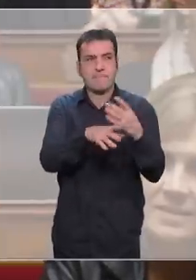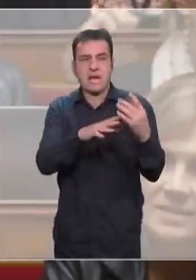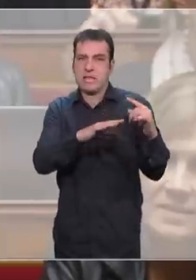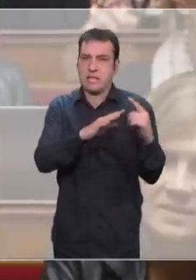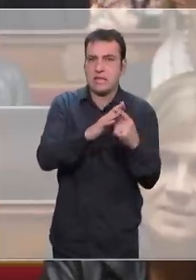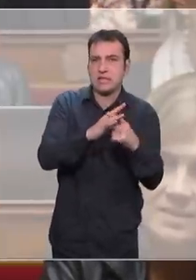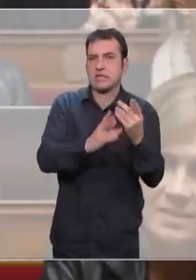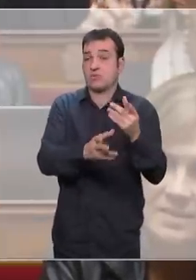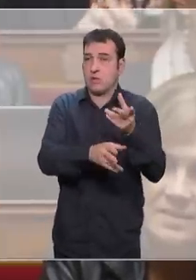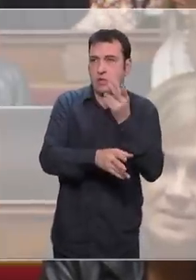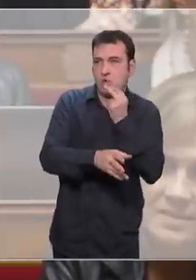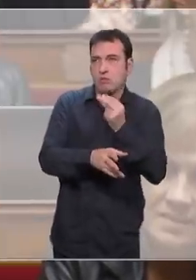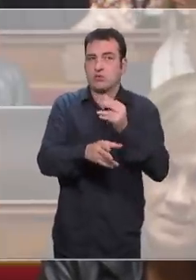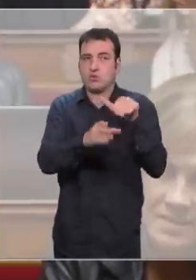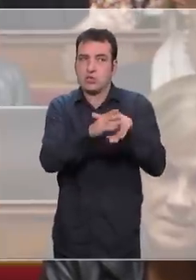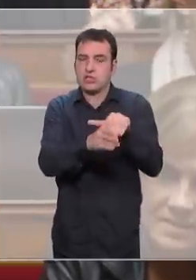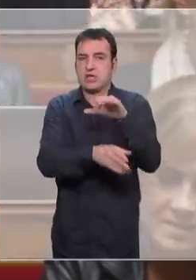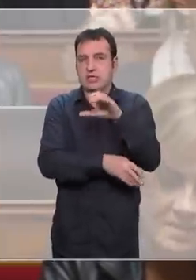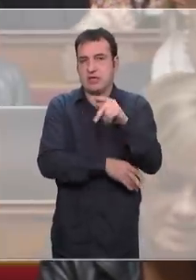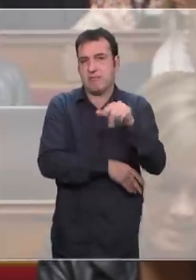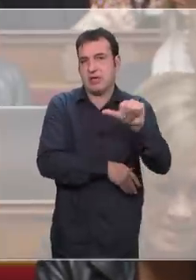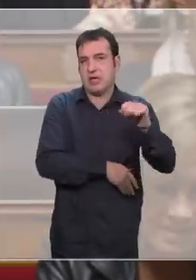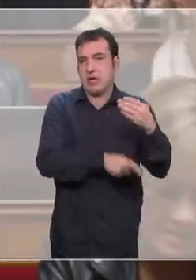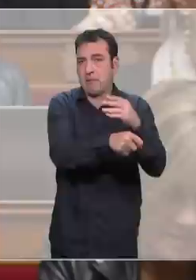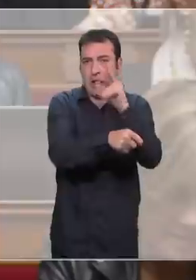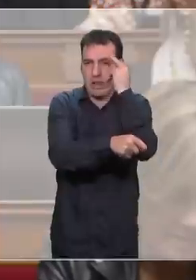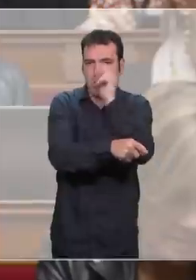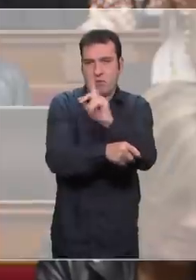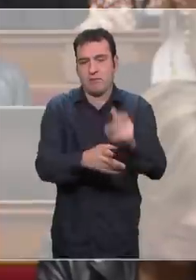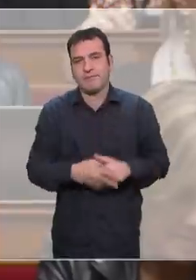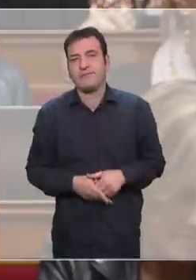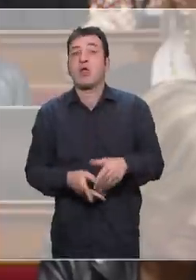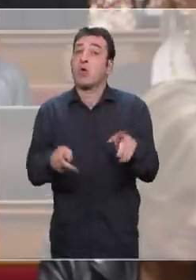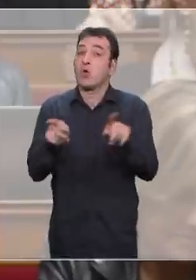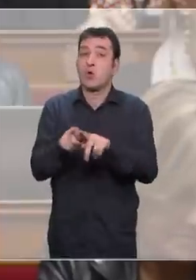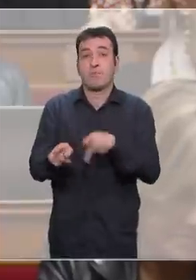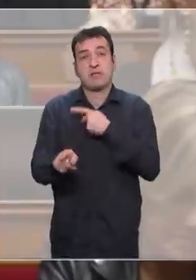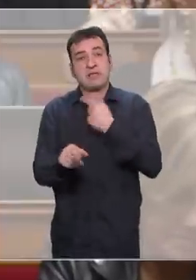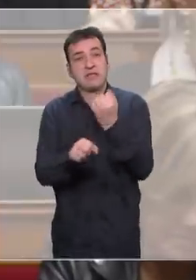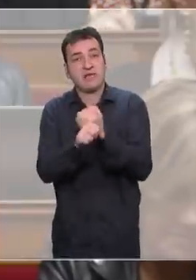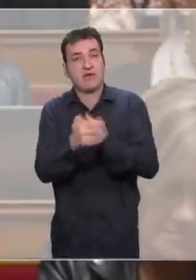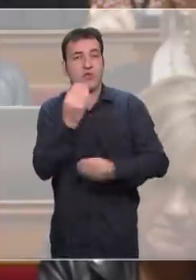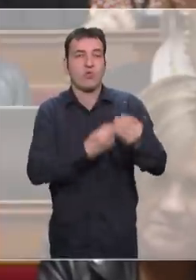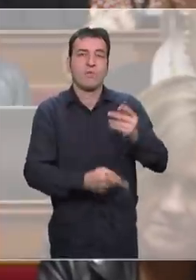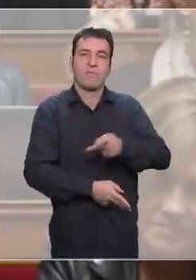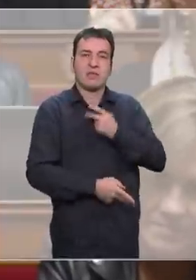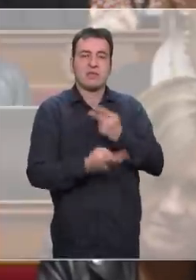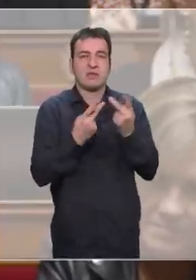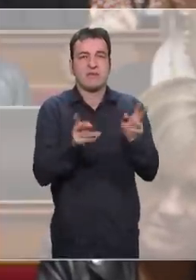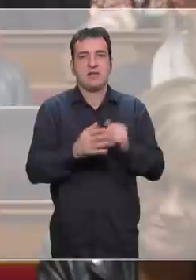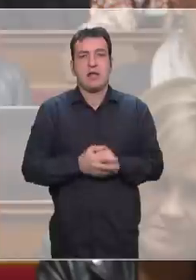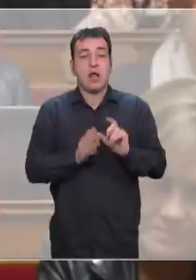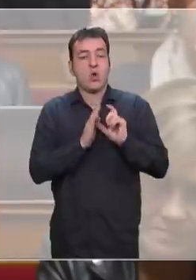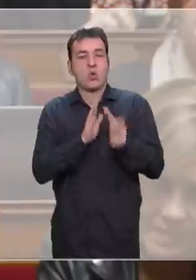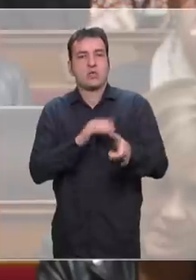des services de la Caisse d'assurance maladie, tout comme par la médecine de travail ou la médecine de ville. De plus, les conséquences